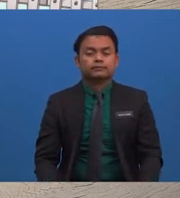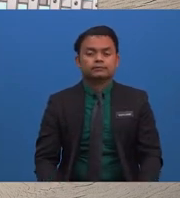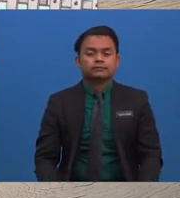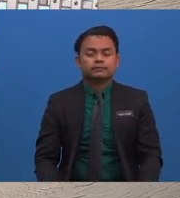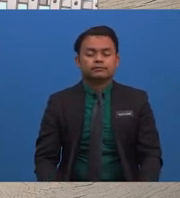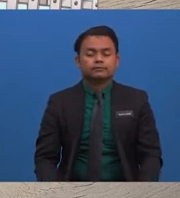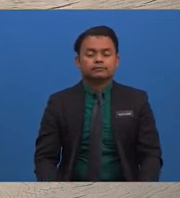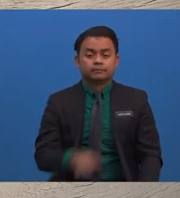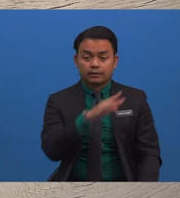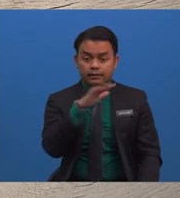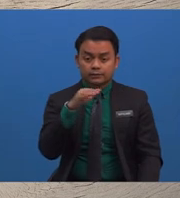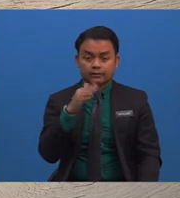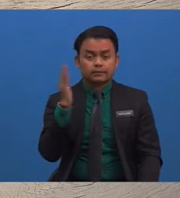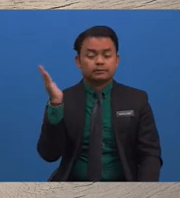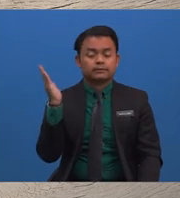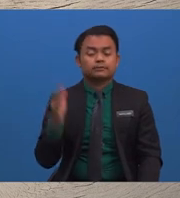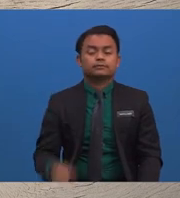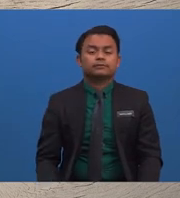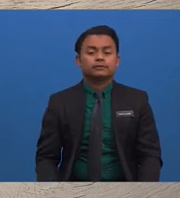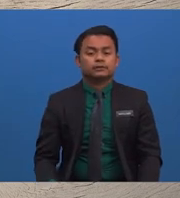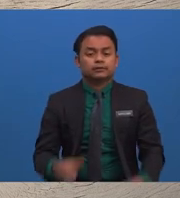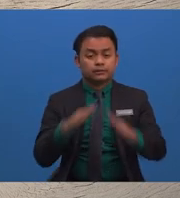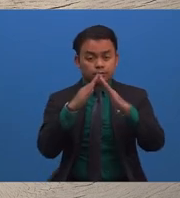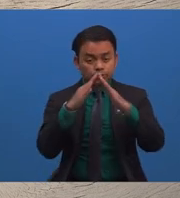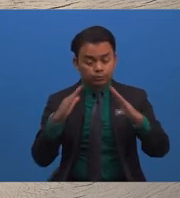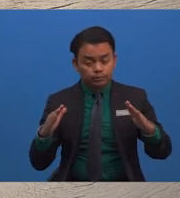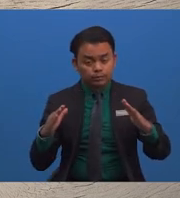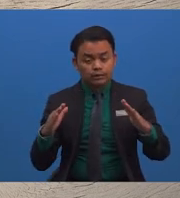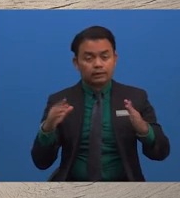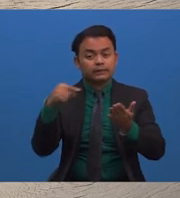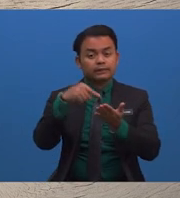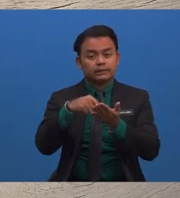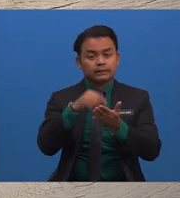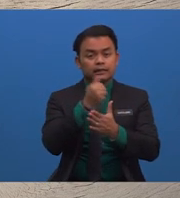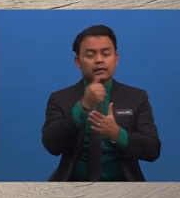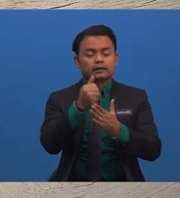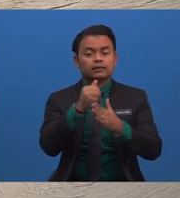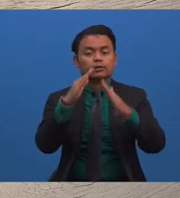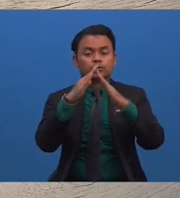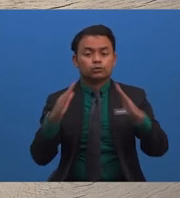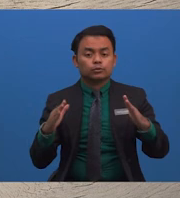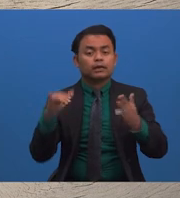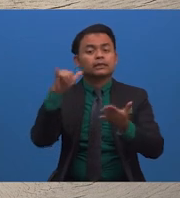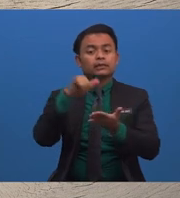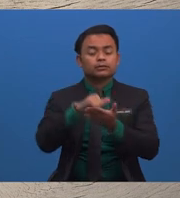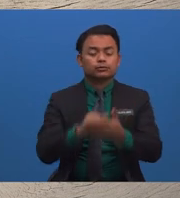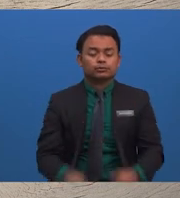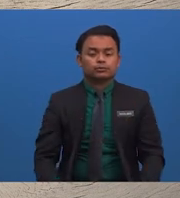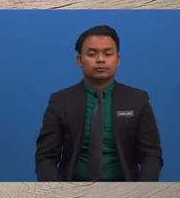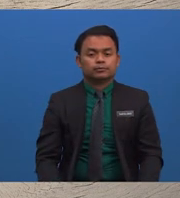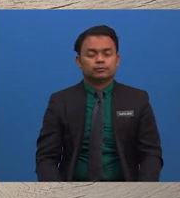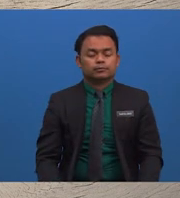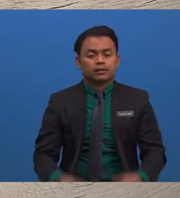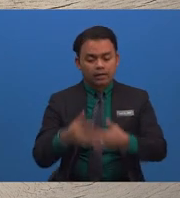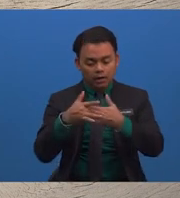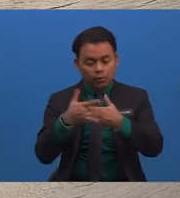berikut. Rumah ini atau rumah itu pada awal ayat untuk merujuk